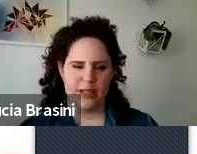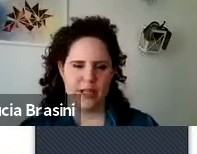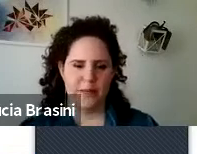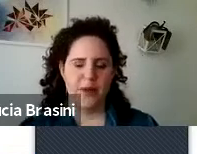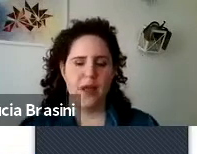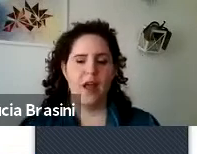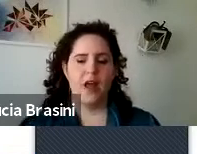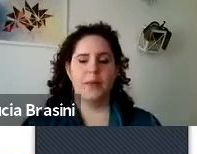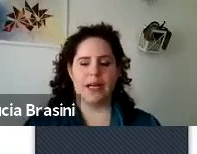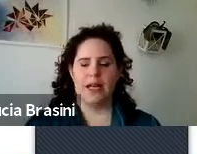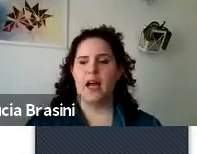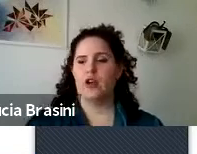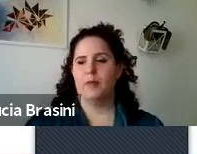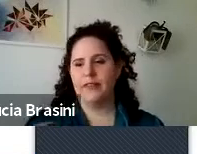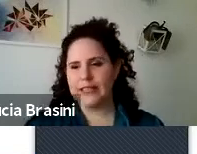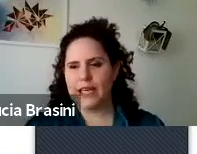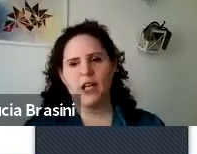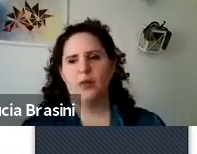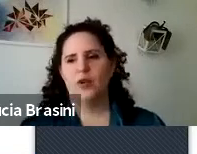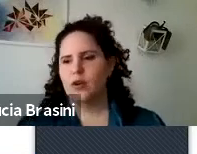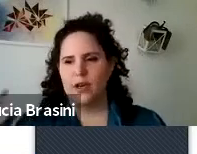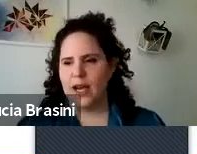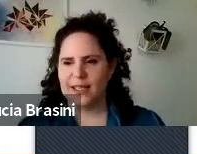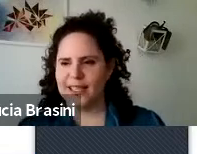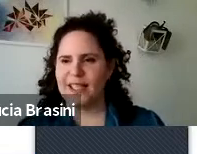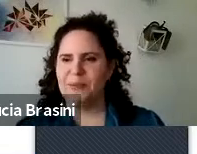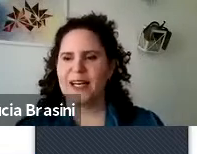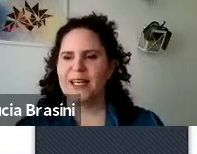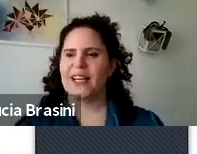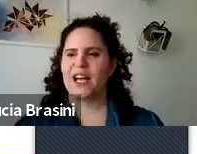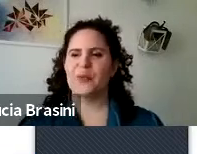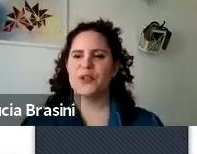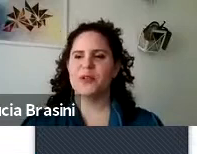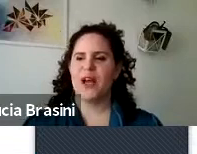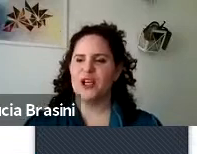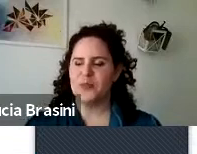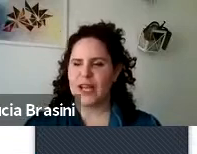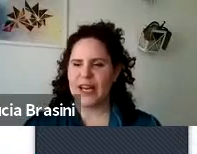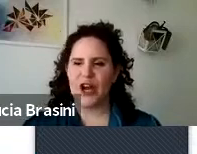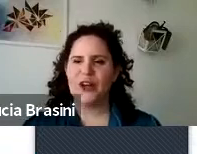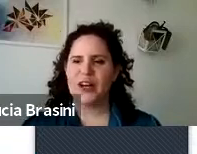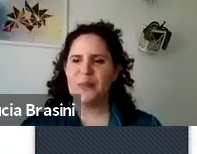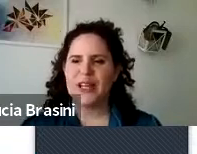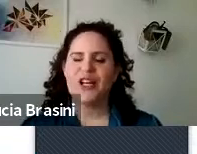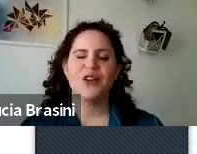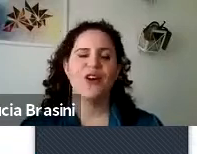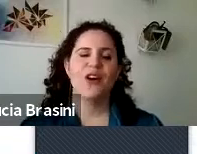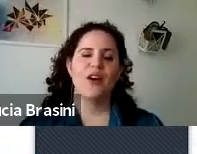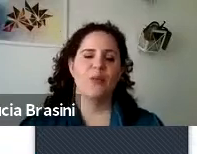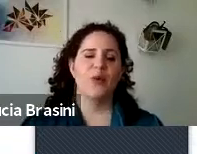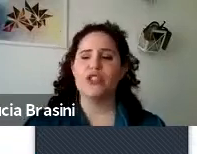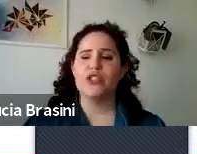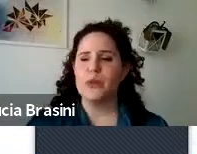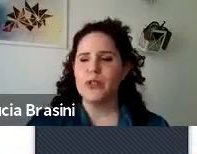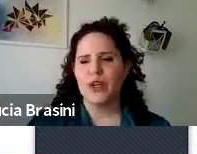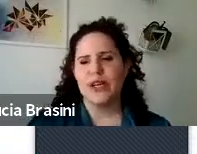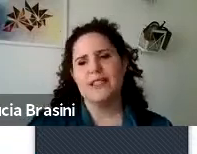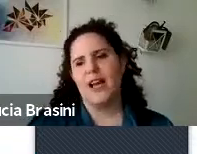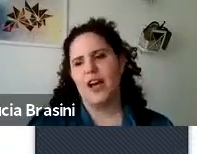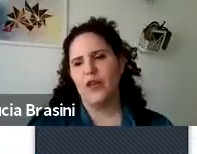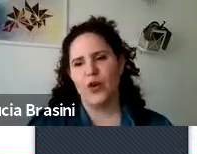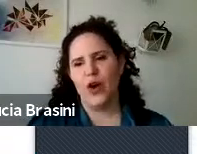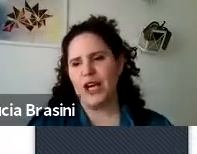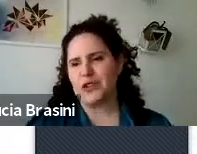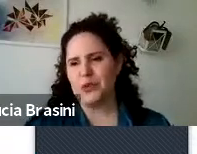persone sorde, perché come vedremo, anche chi parlerà dopo di me le spiegherà ancora meglio, molte